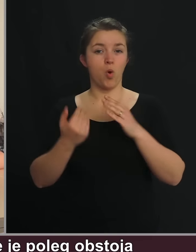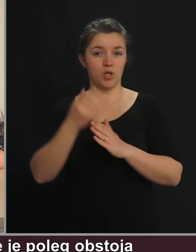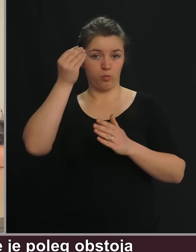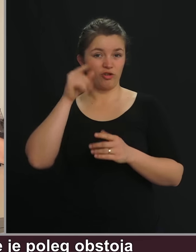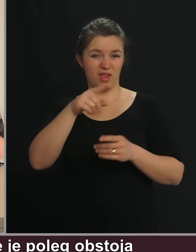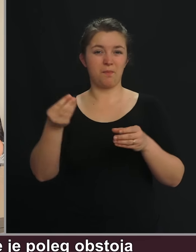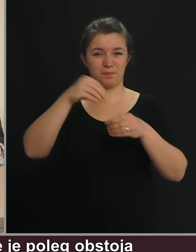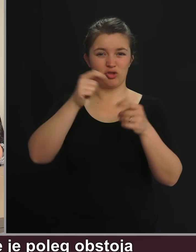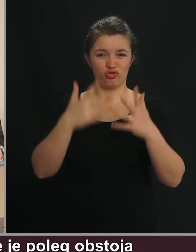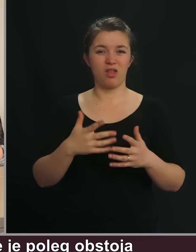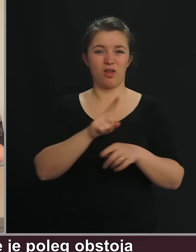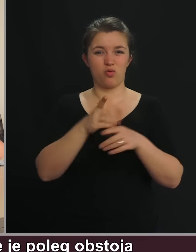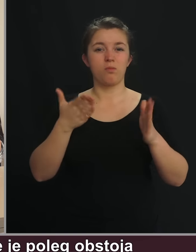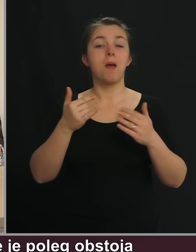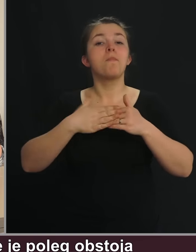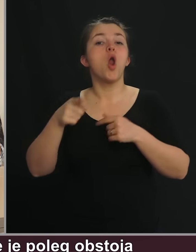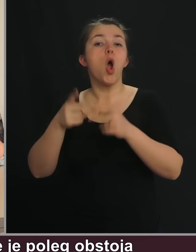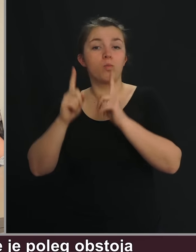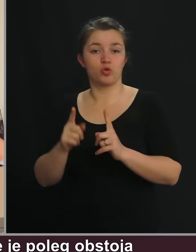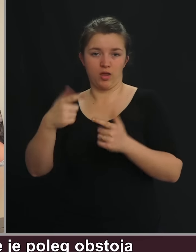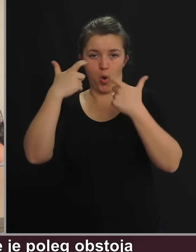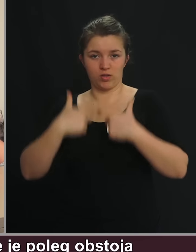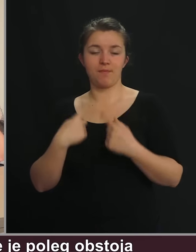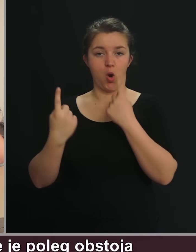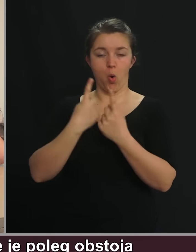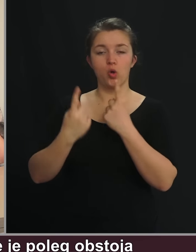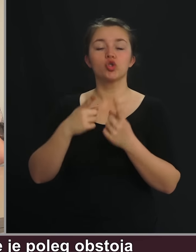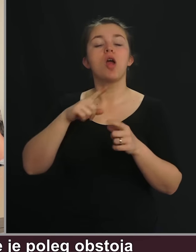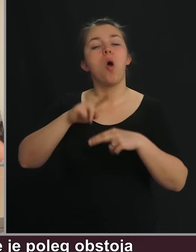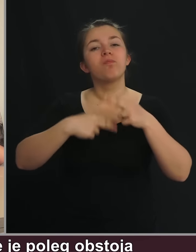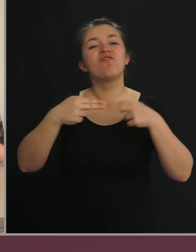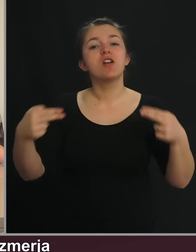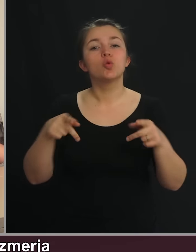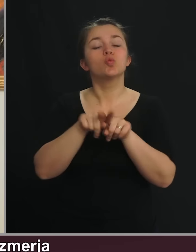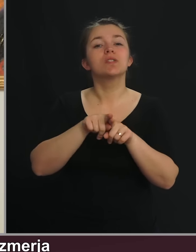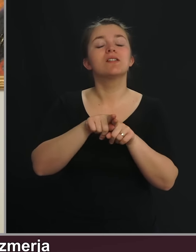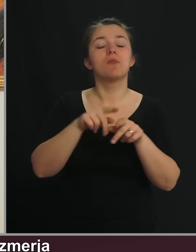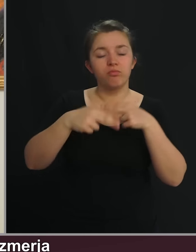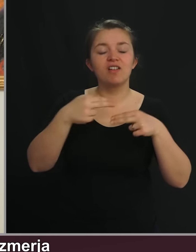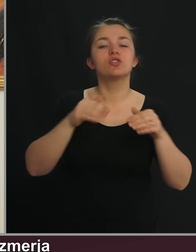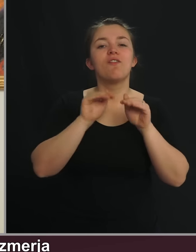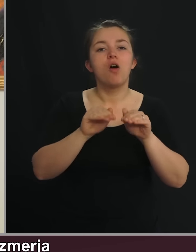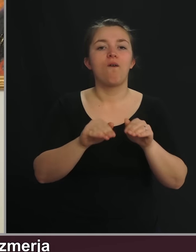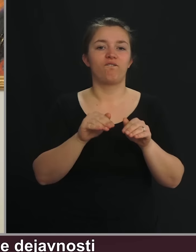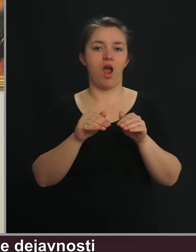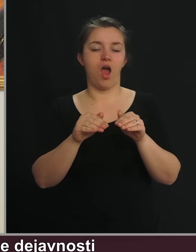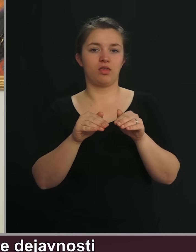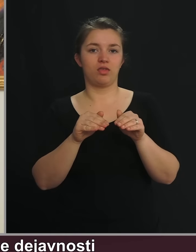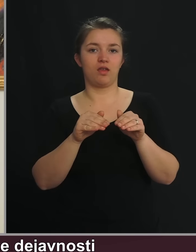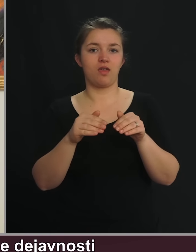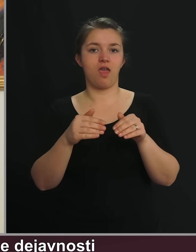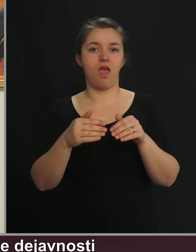Pogoj za upoštevanje prištete dobe je poleg obstoja te same osebne okoliščine obvezno zavarovanje na podlagi delovnega razmerja ali pa drugega dela,